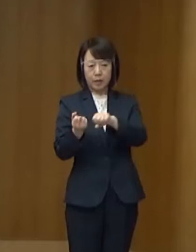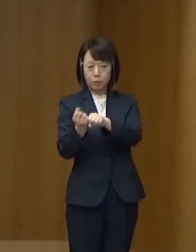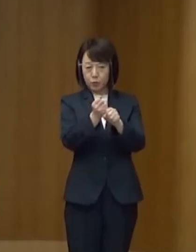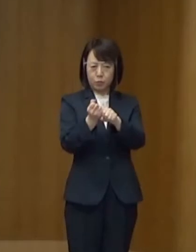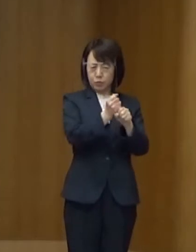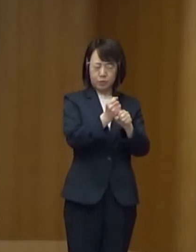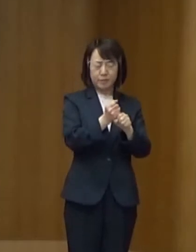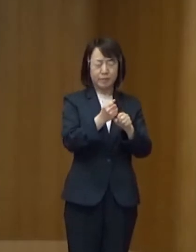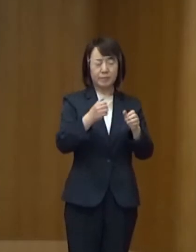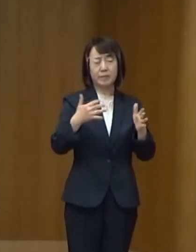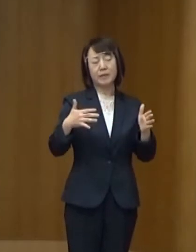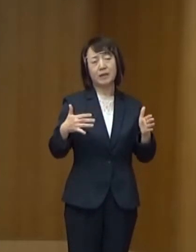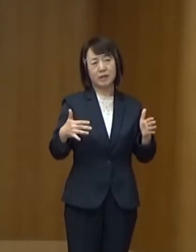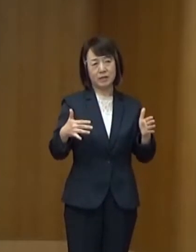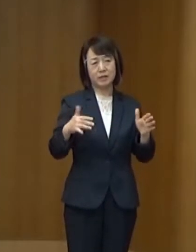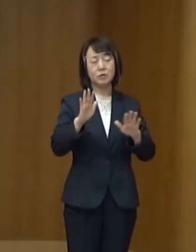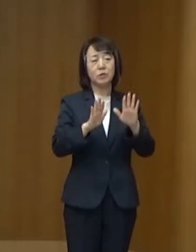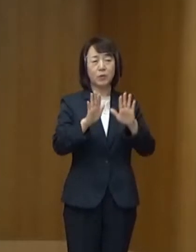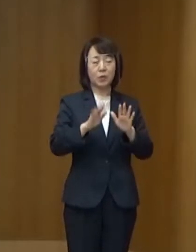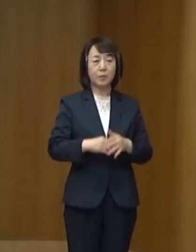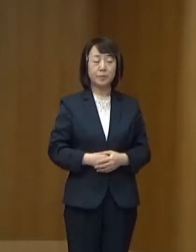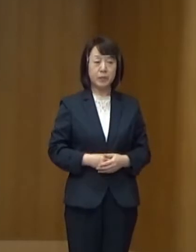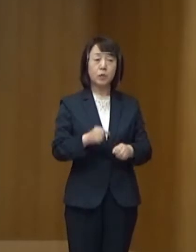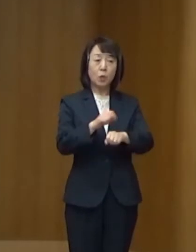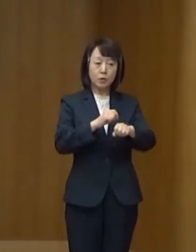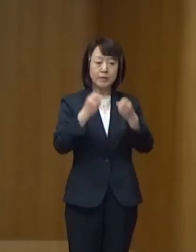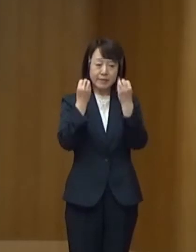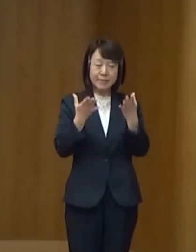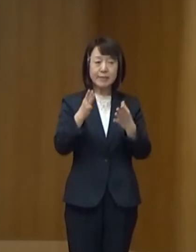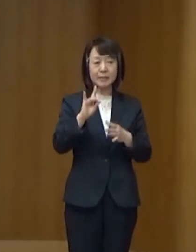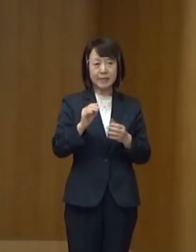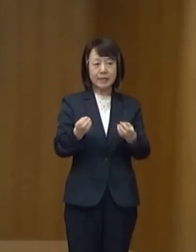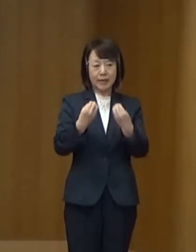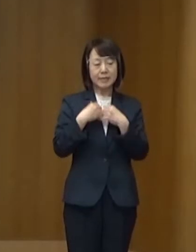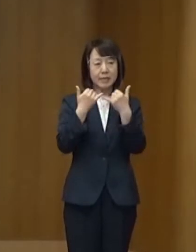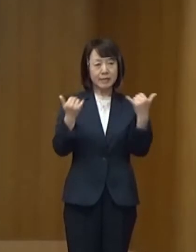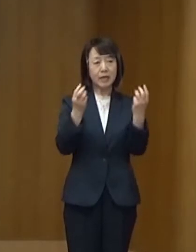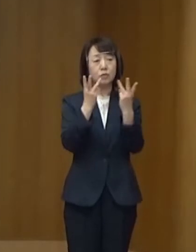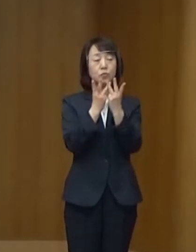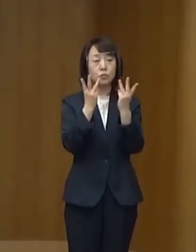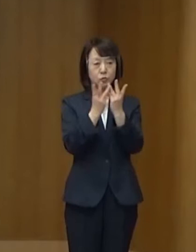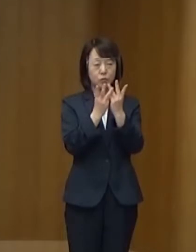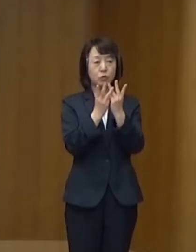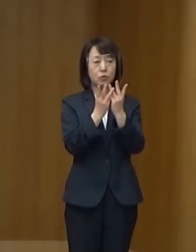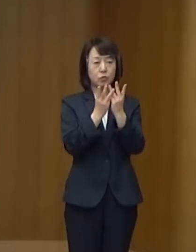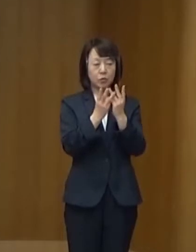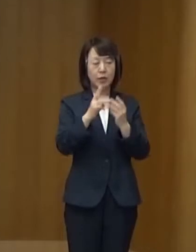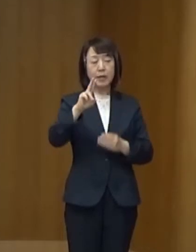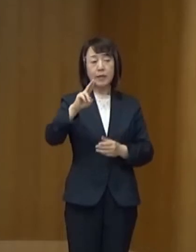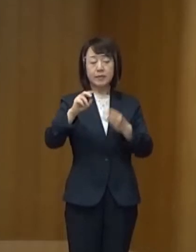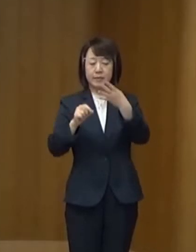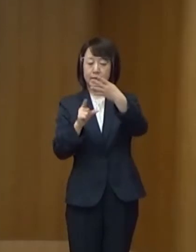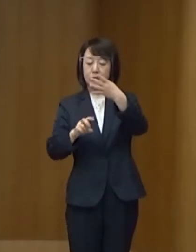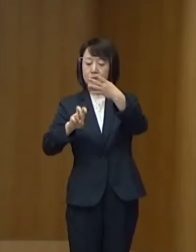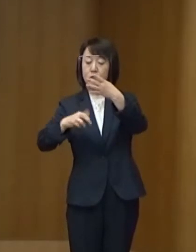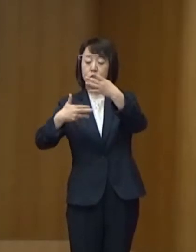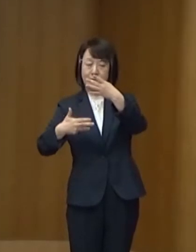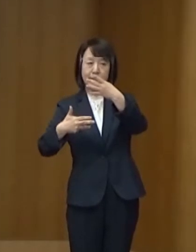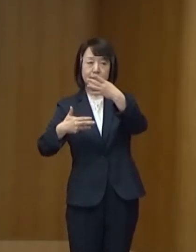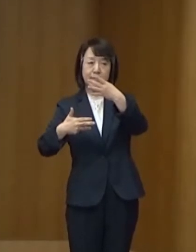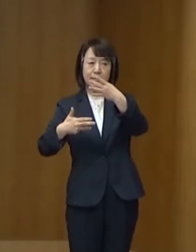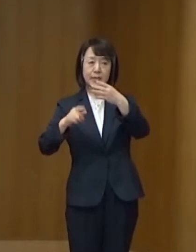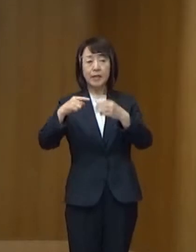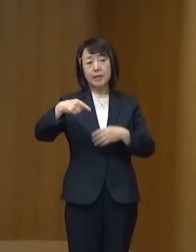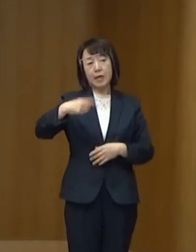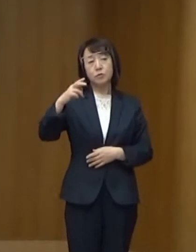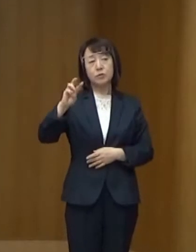状況でございます。特に新規感染者数でございますが、28日には103日